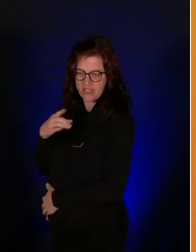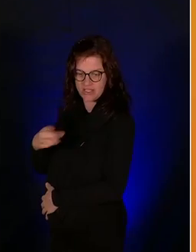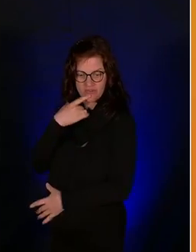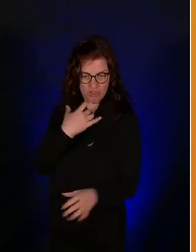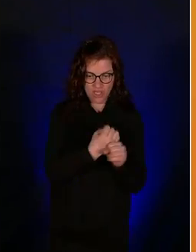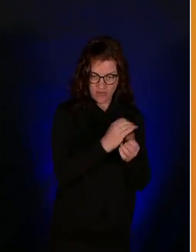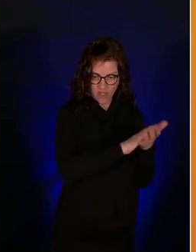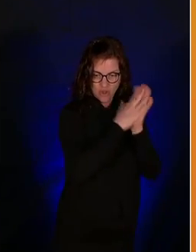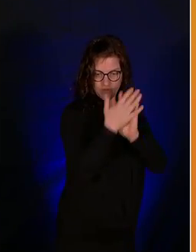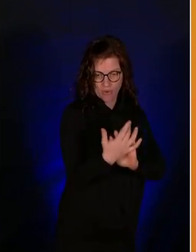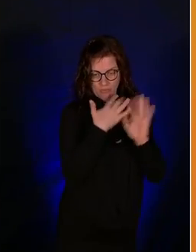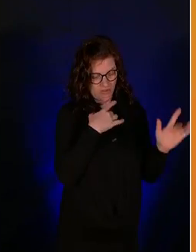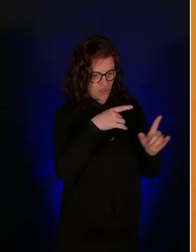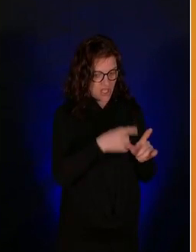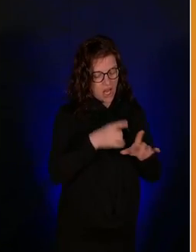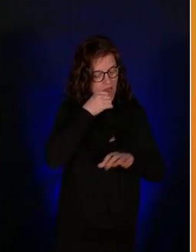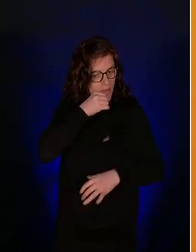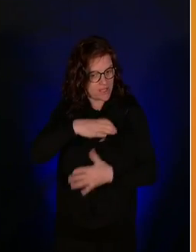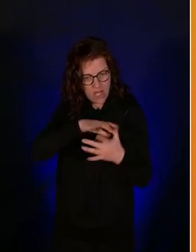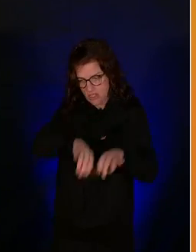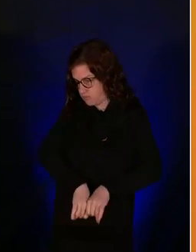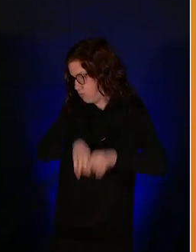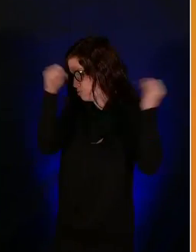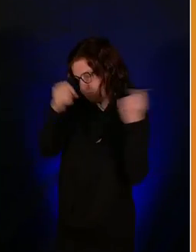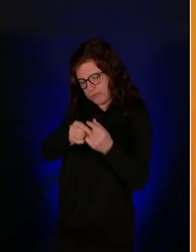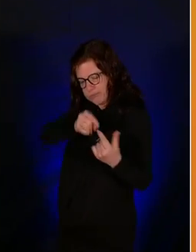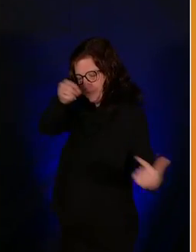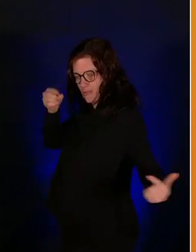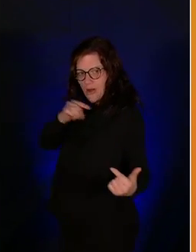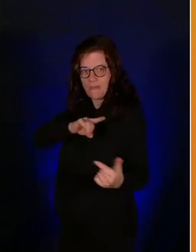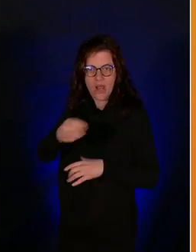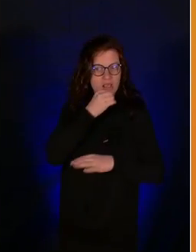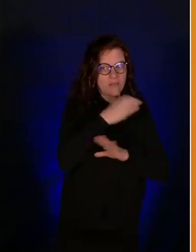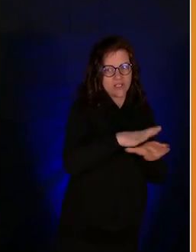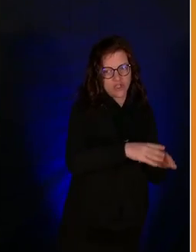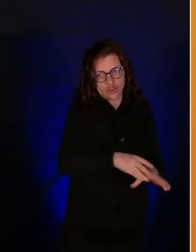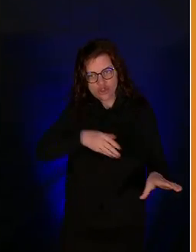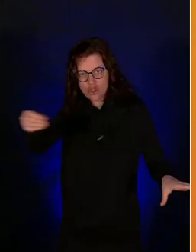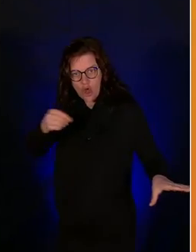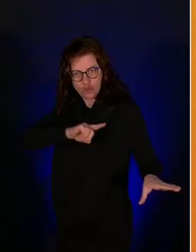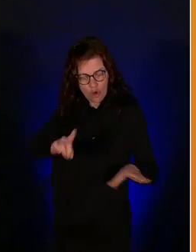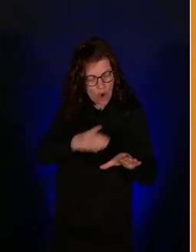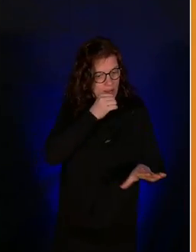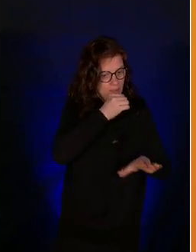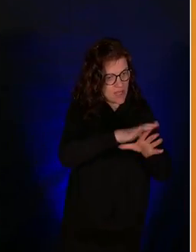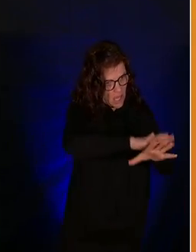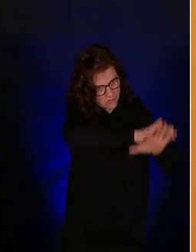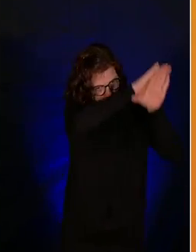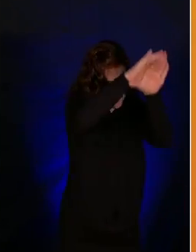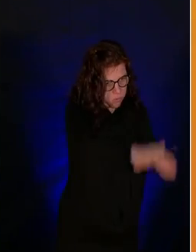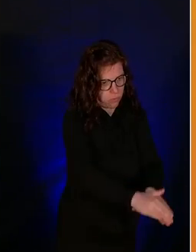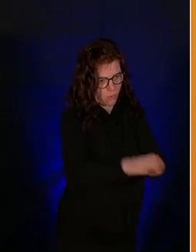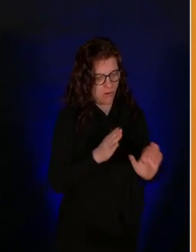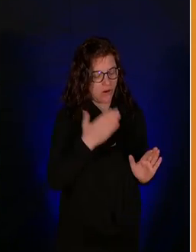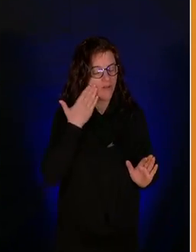le travail, en fait, c'est rompre avec le capitalisme et pas sortir du capitalisme, mais renverser le capitalisme. Parce que